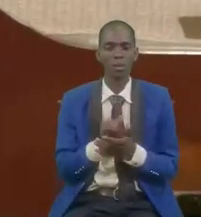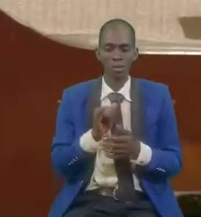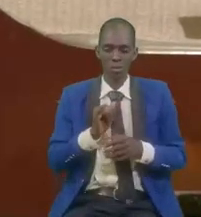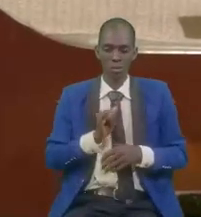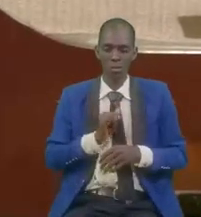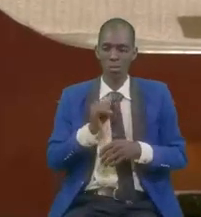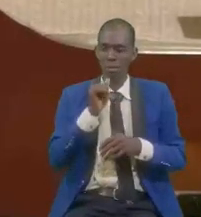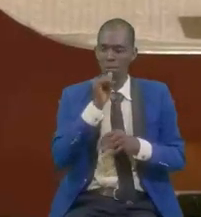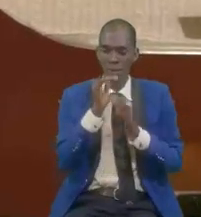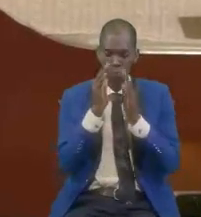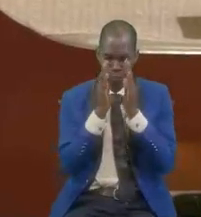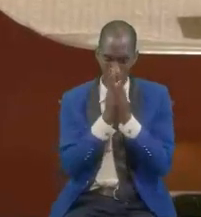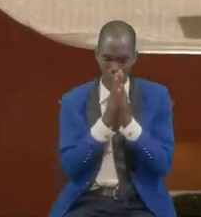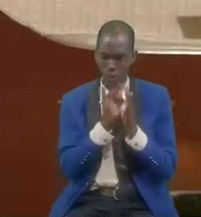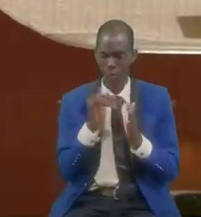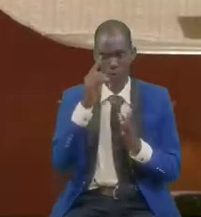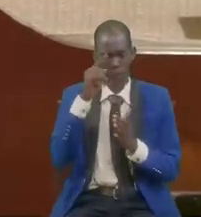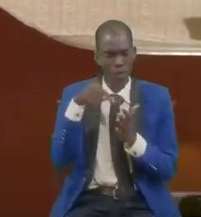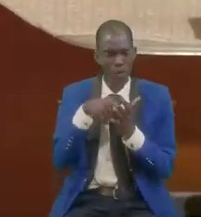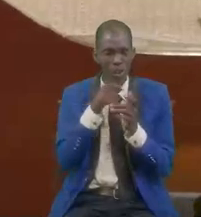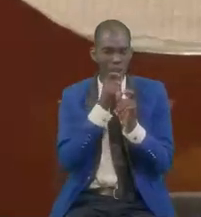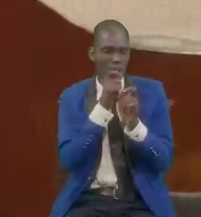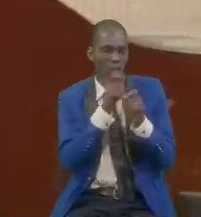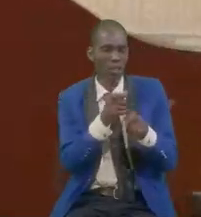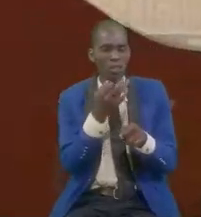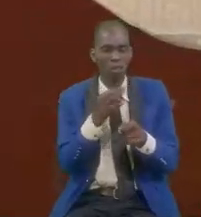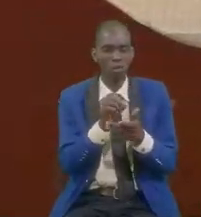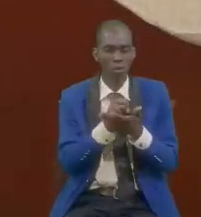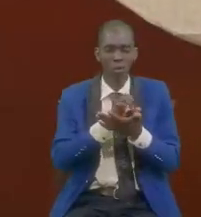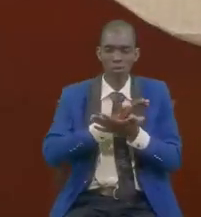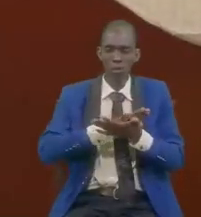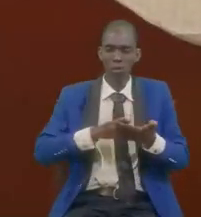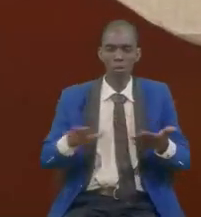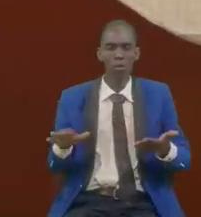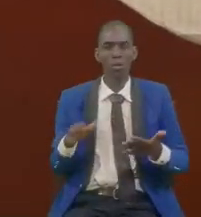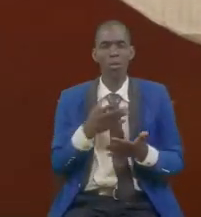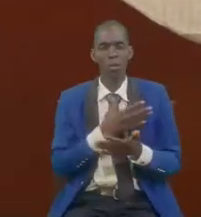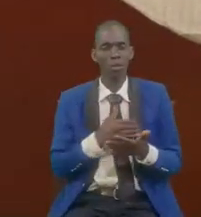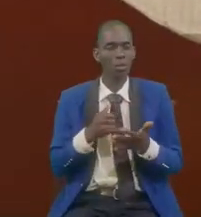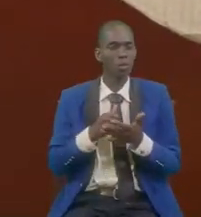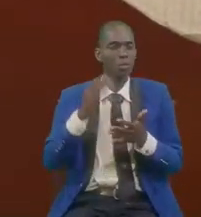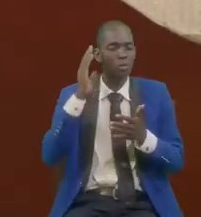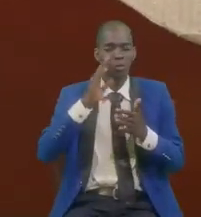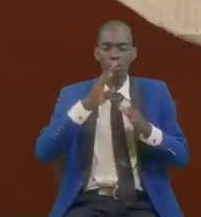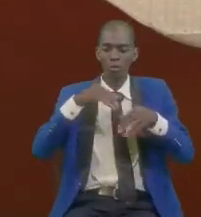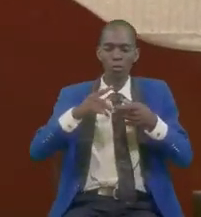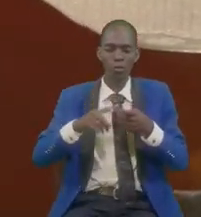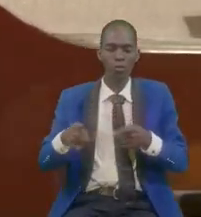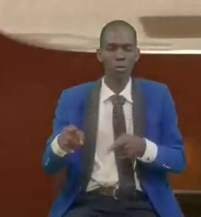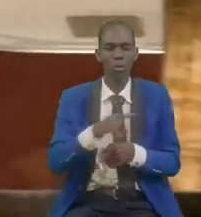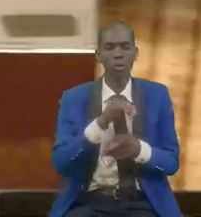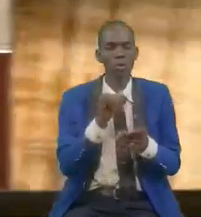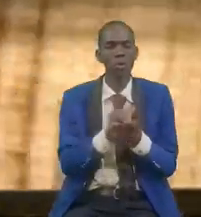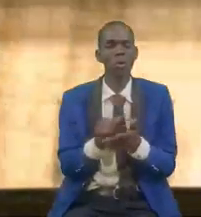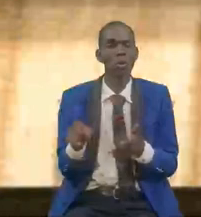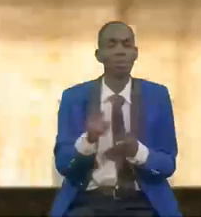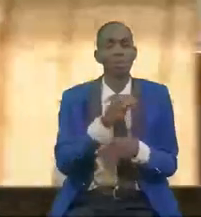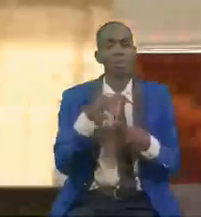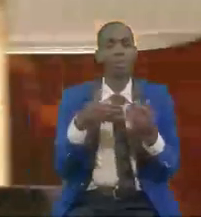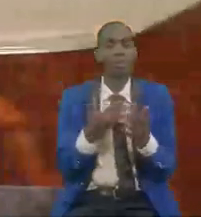ce don de la sanctification d'être offert à eux afin que tout ce soit